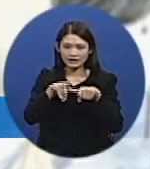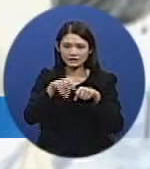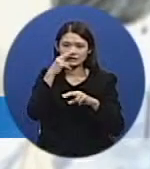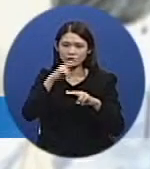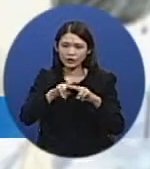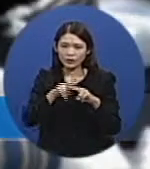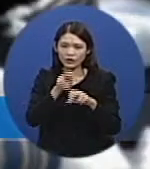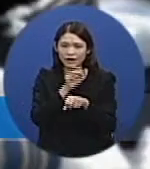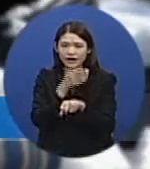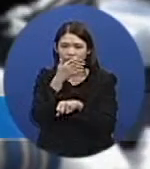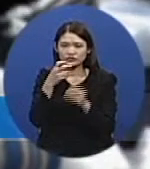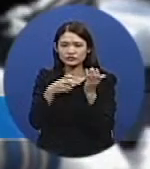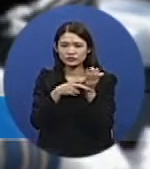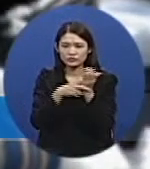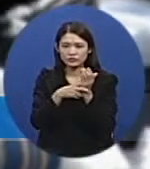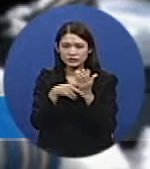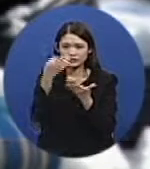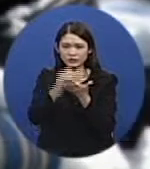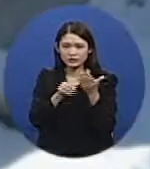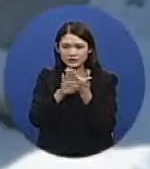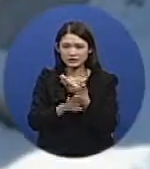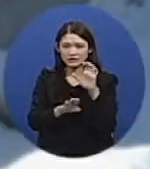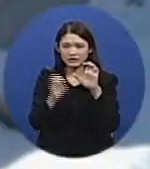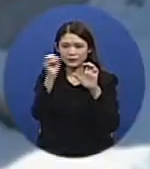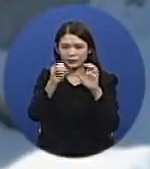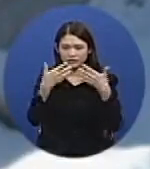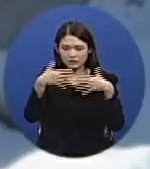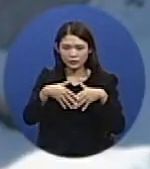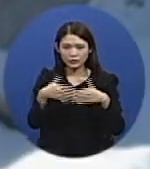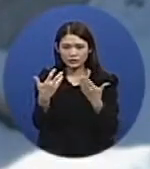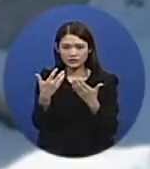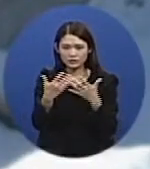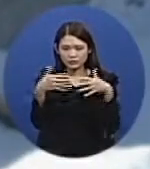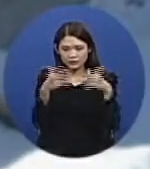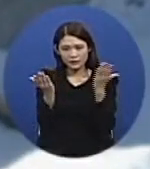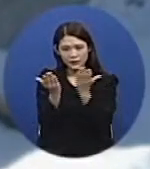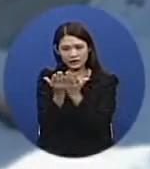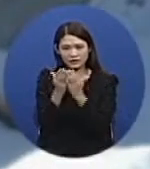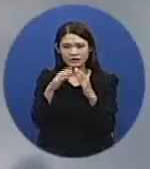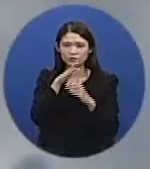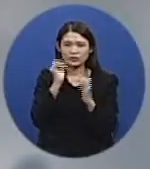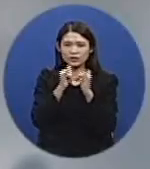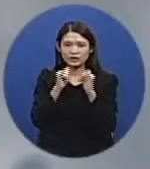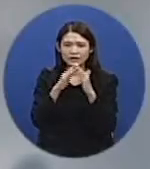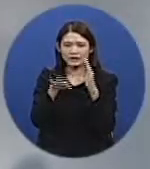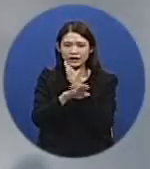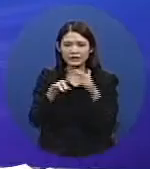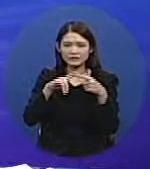쿠폰으로 중위소득 40% 이하 등 일정 조건을 갖춘 노인과 장애인 가구 등을 대상으로 지급합니다.